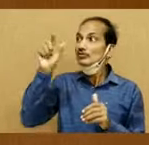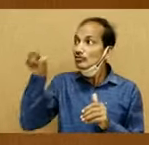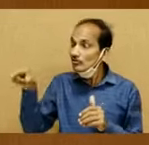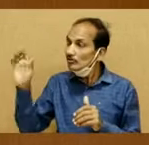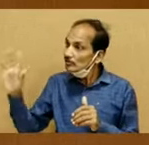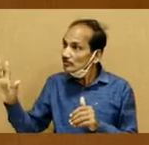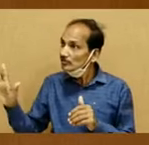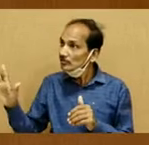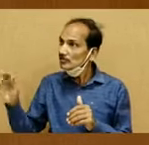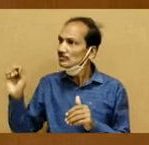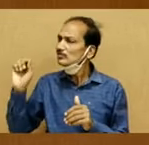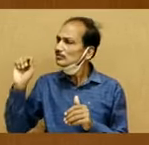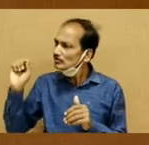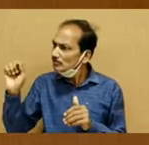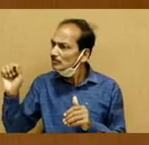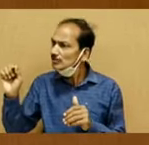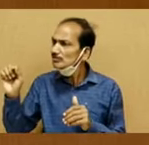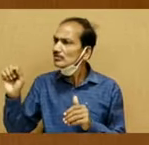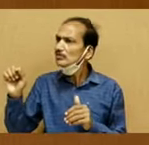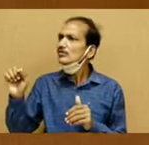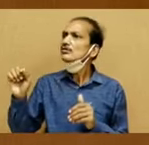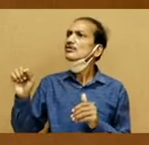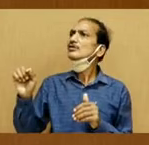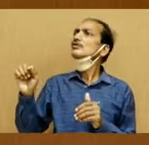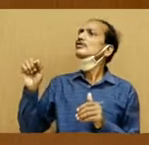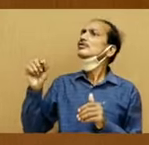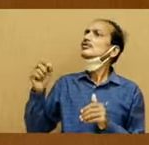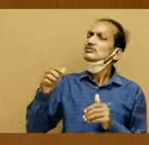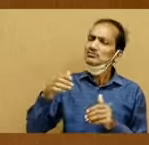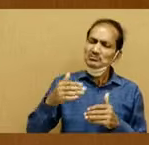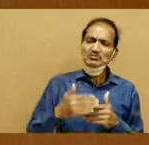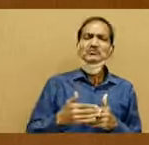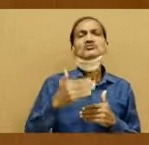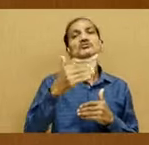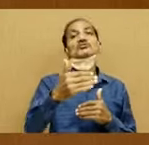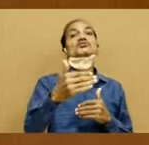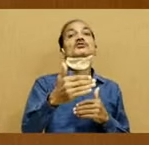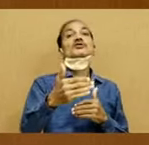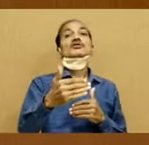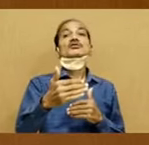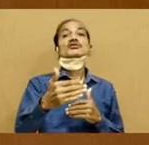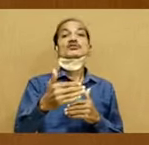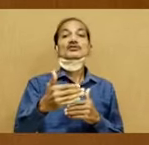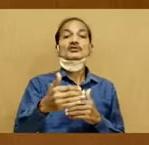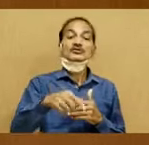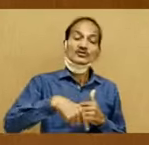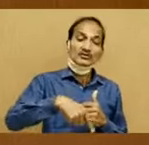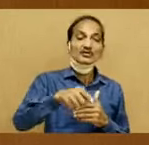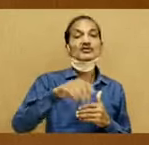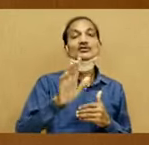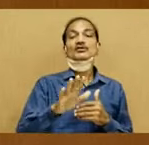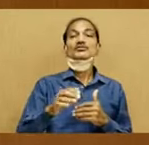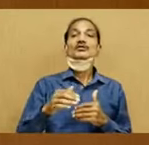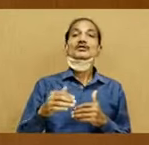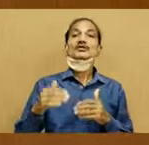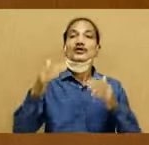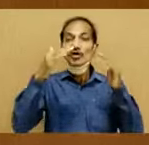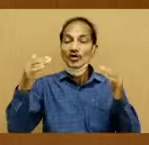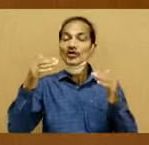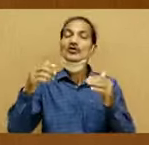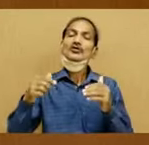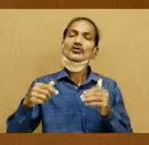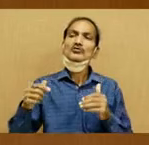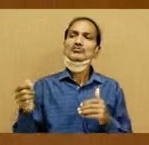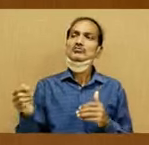ହୋଇପାରିବ। ସେଥିପାଇଁ ଆମେ କହୁଛୁ ସୋସିଆଲ୍ ଡିଷ୍ଟାନ୍ସିଂ, ଘର ବାହାରେ ମାସ୍କ ପିନ୍ଧିବା, ବାହାରୁ ଘରେ